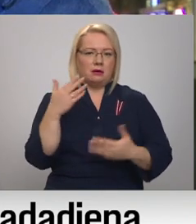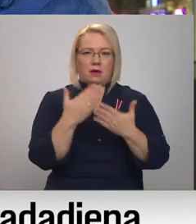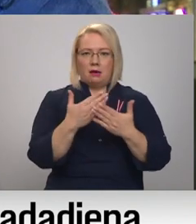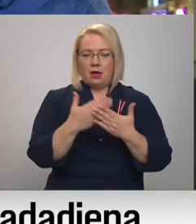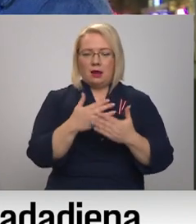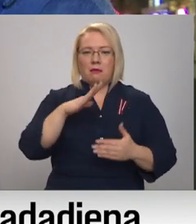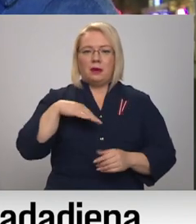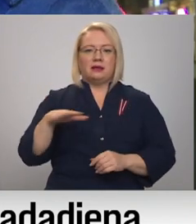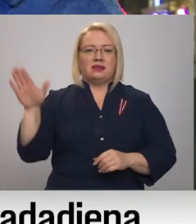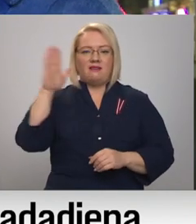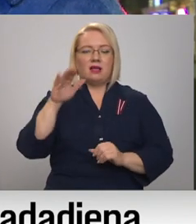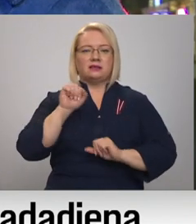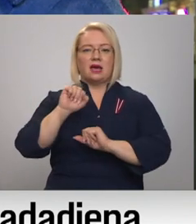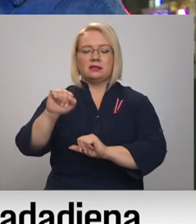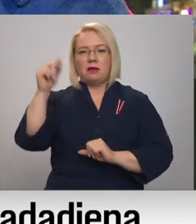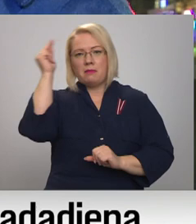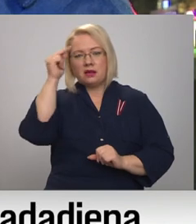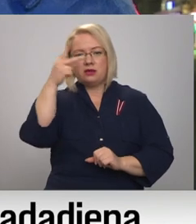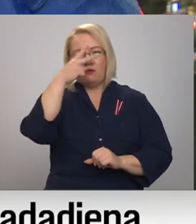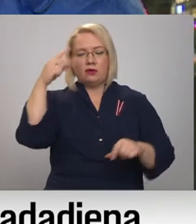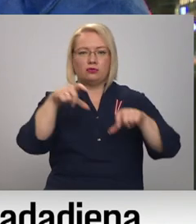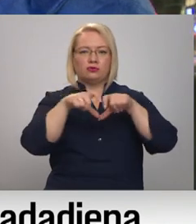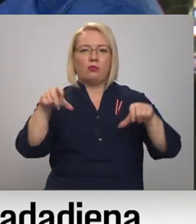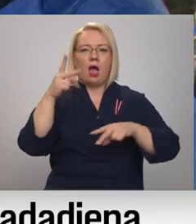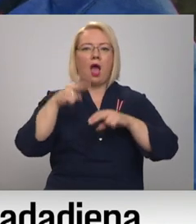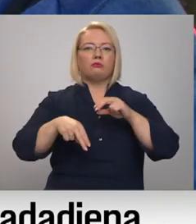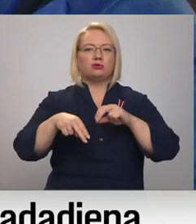pēc valsts aizsardzības mācības un vidusskolas absolvēšanas